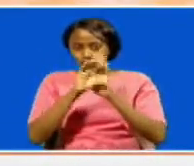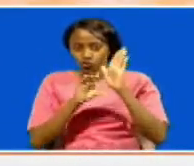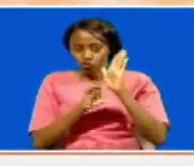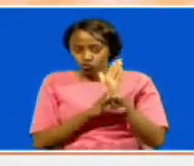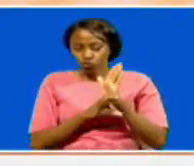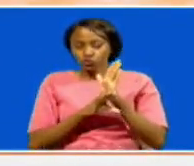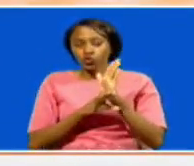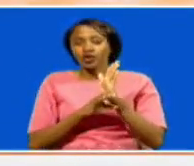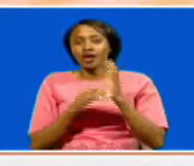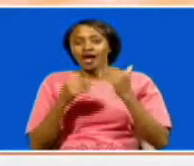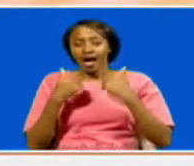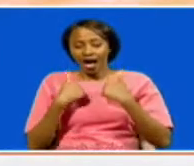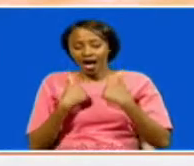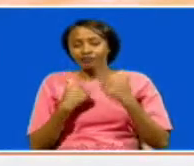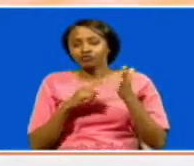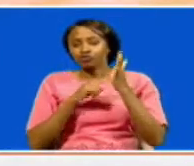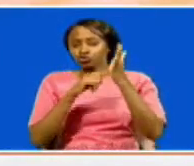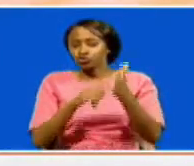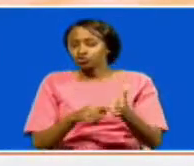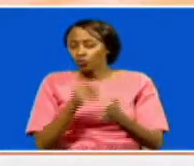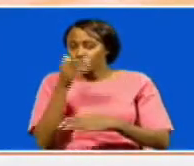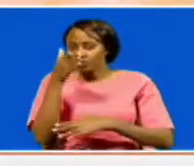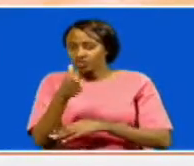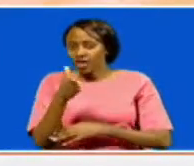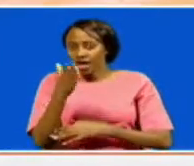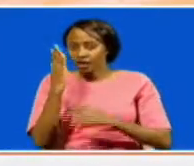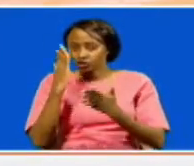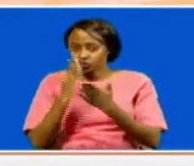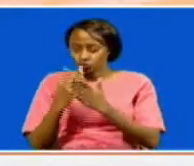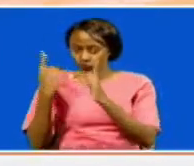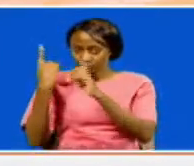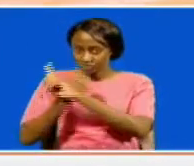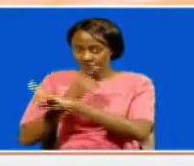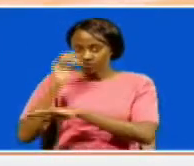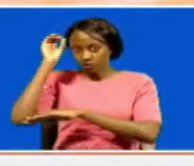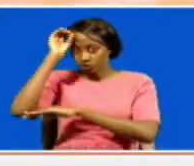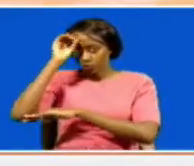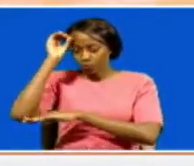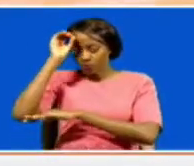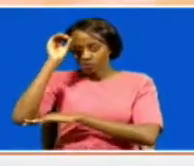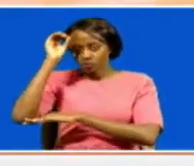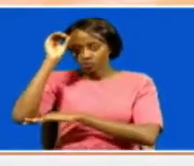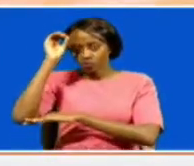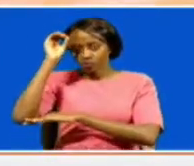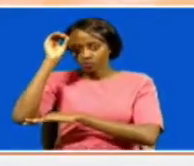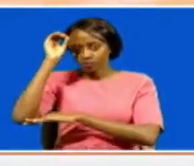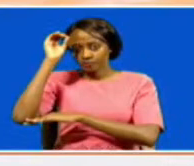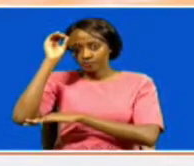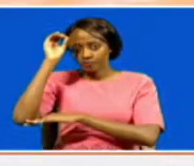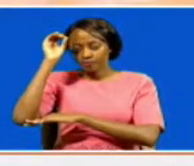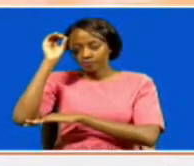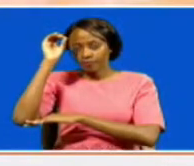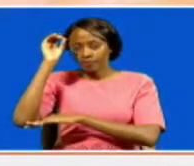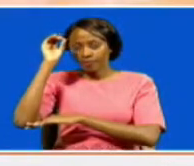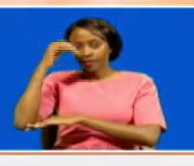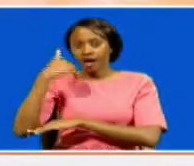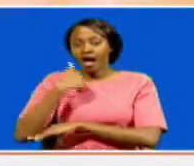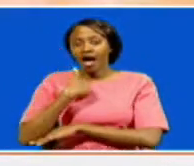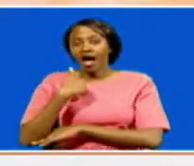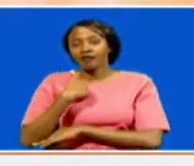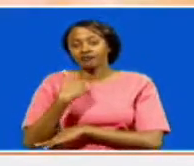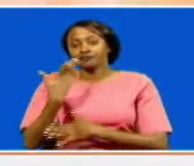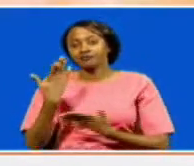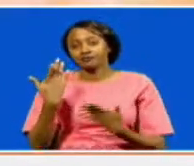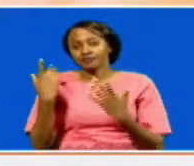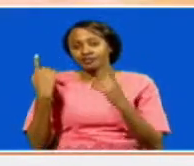not envisage that different opinions would result